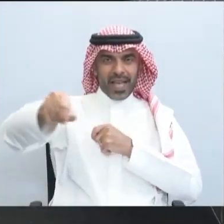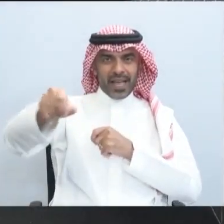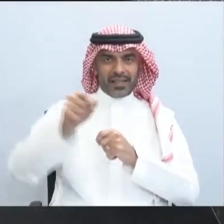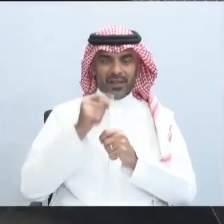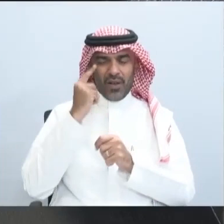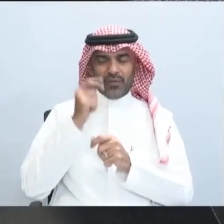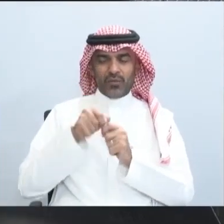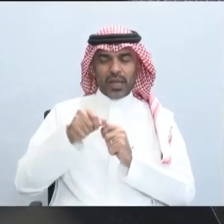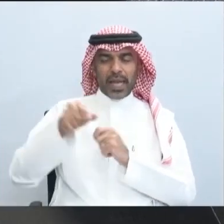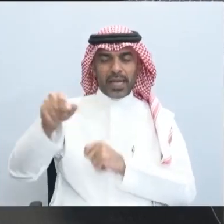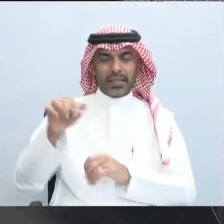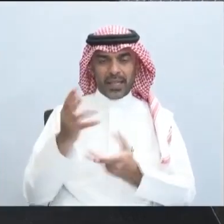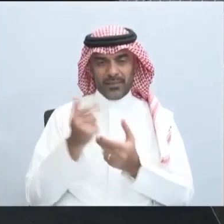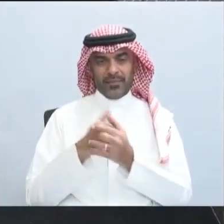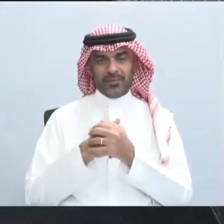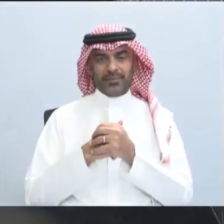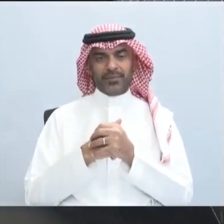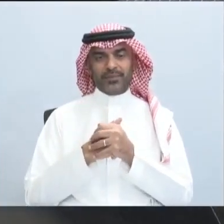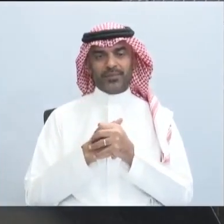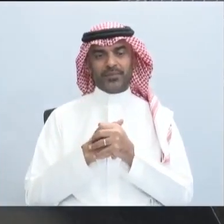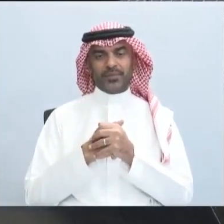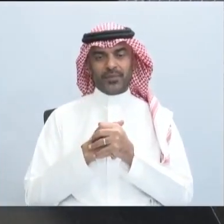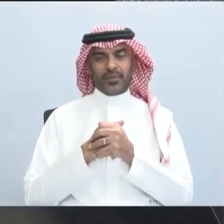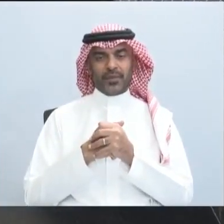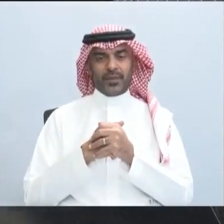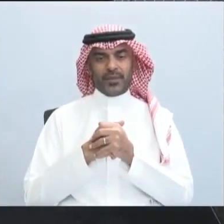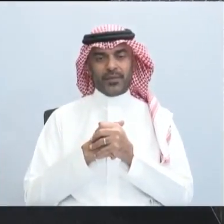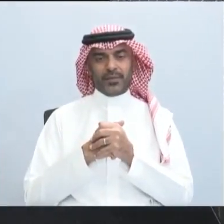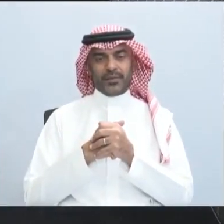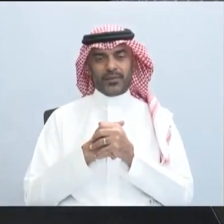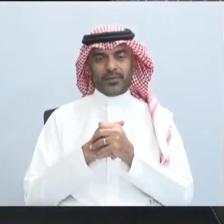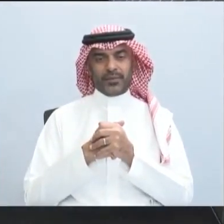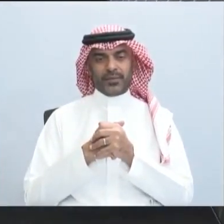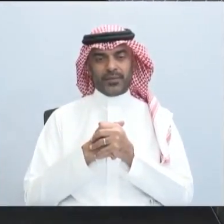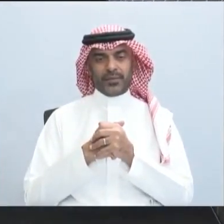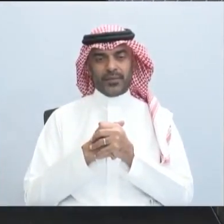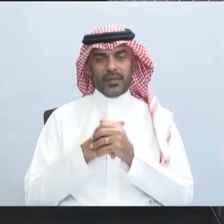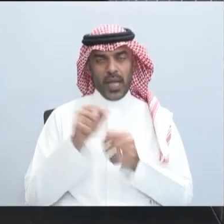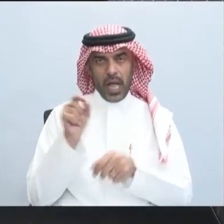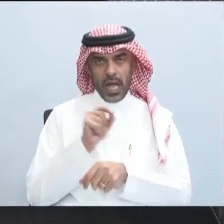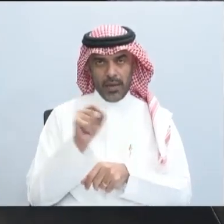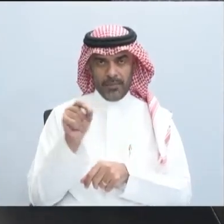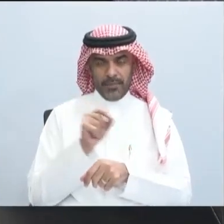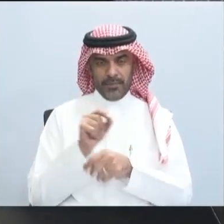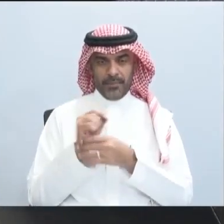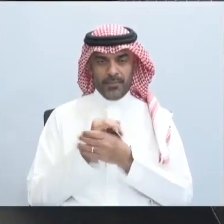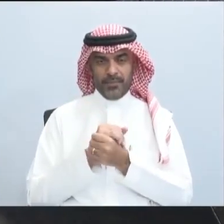الاطوال التي اطوال الاجسام الموجوده لدينا قلم